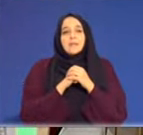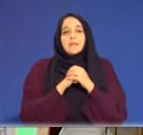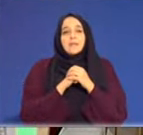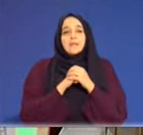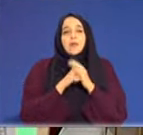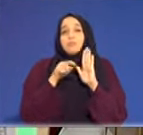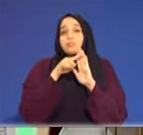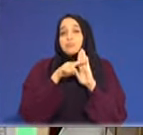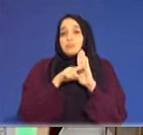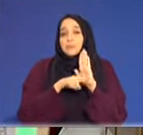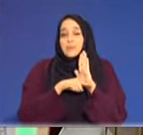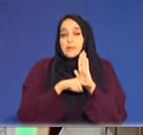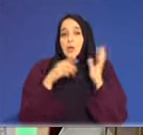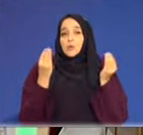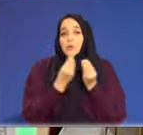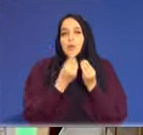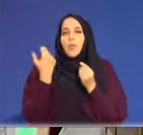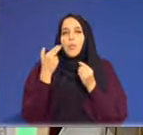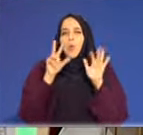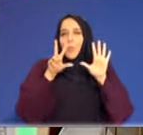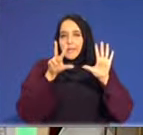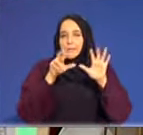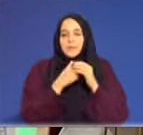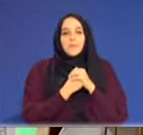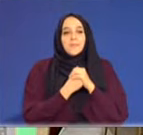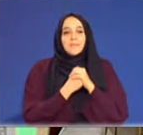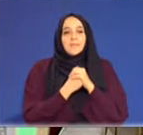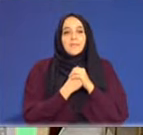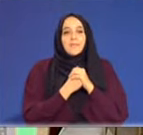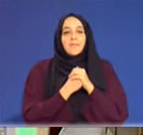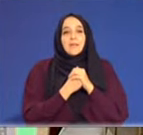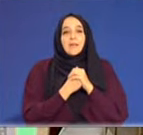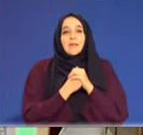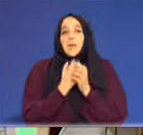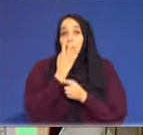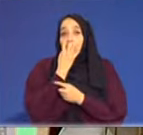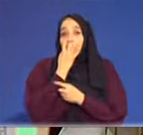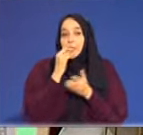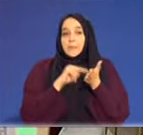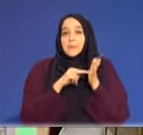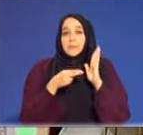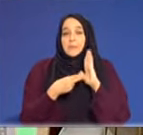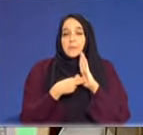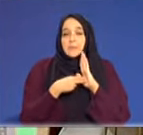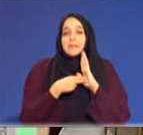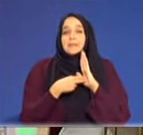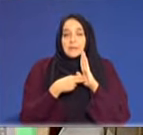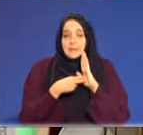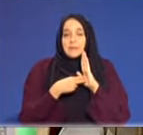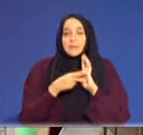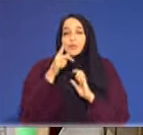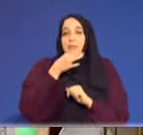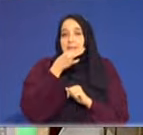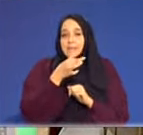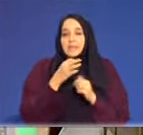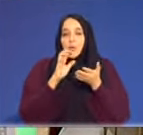وهي القاعدة الثامنة. عنوان هذه الحلقة التزام حدود الشرع. دكتور سعيد، قال تعالى